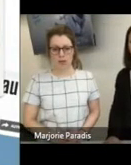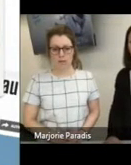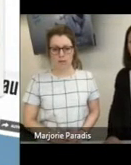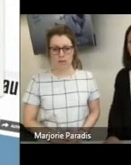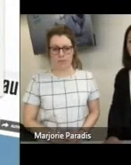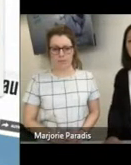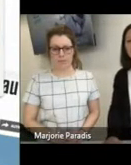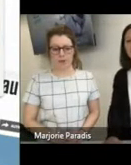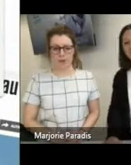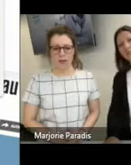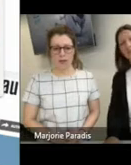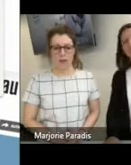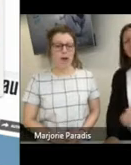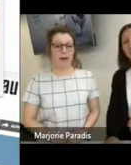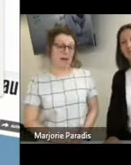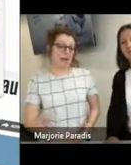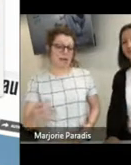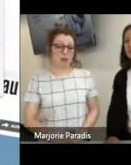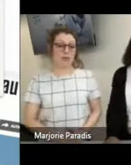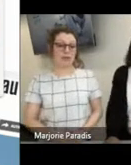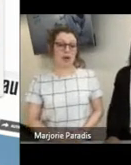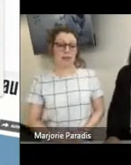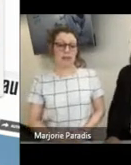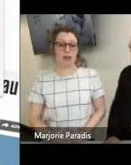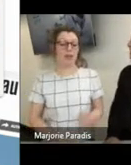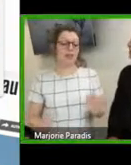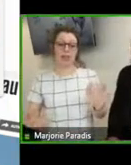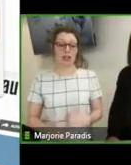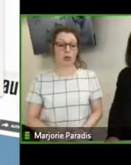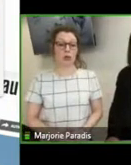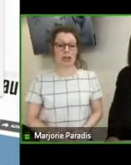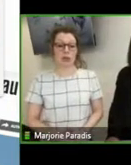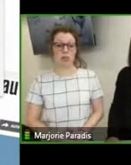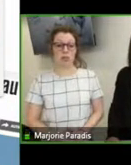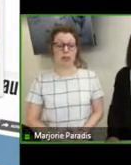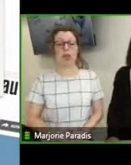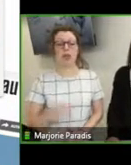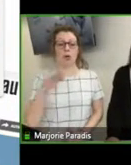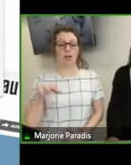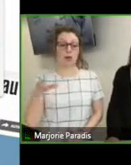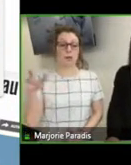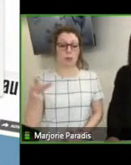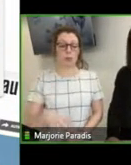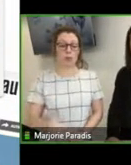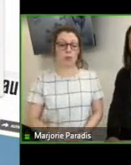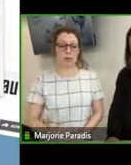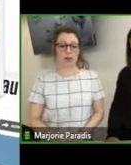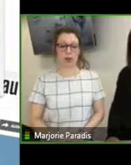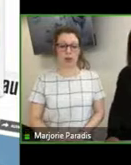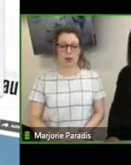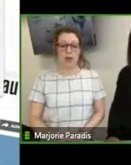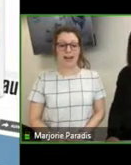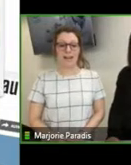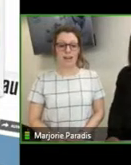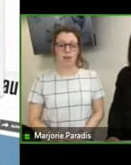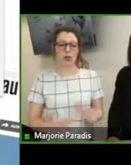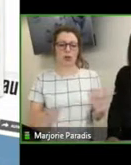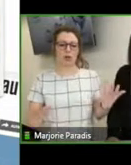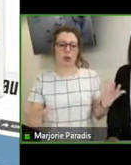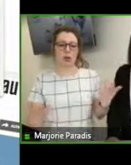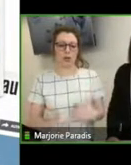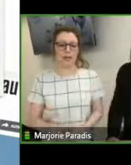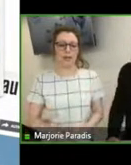Voilà. Puis, ben c'est ça. Puis sinon, ben, c'est ça, des trucages, des montages. Tantôt, on va aller un petit peu plus loin là-dedans. Sauf